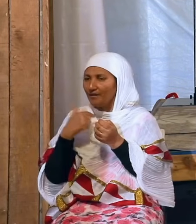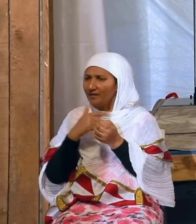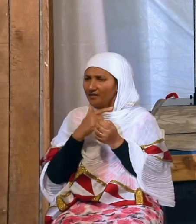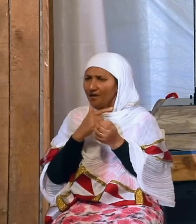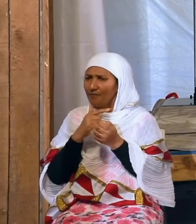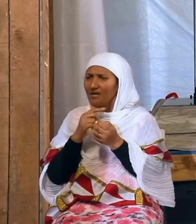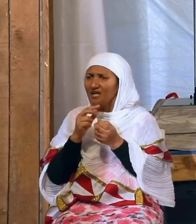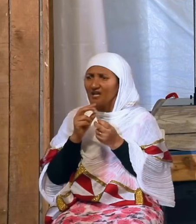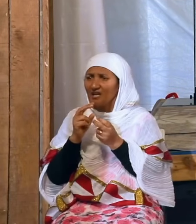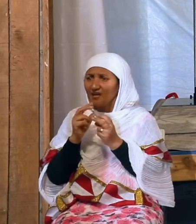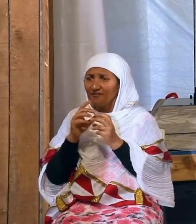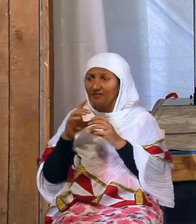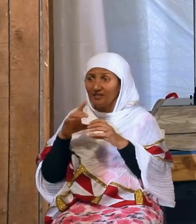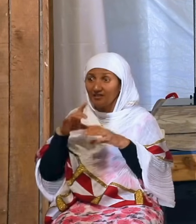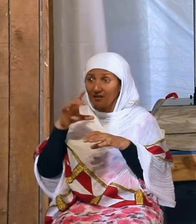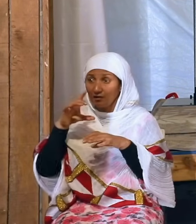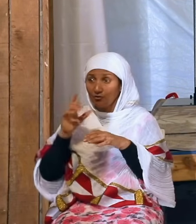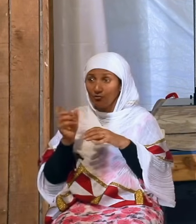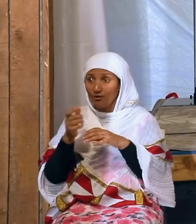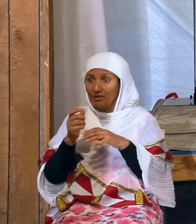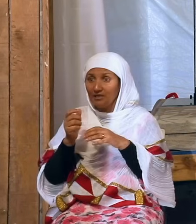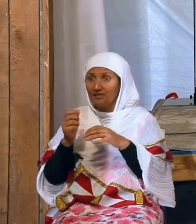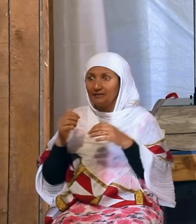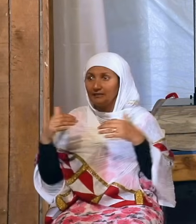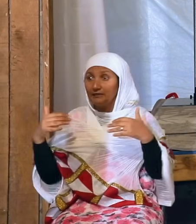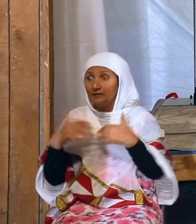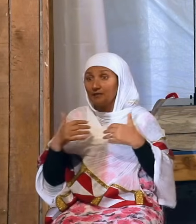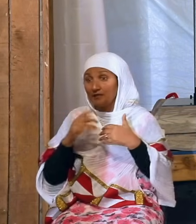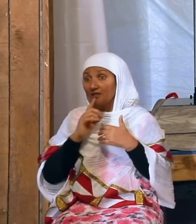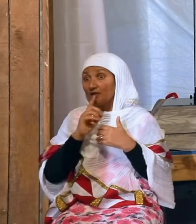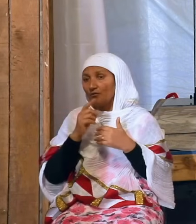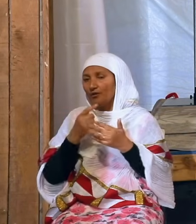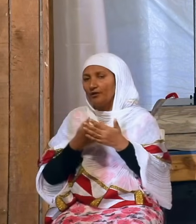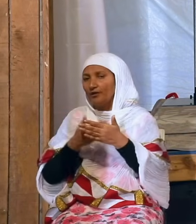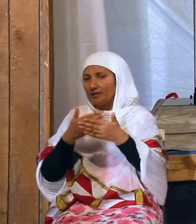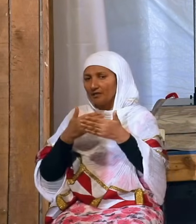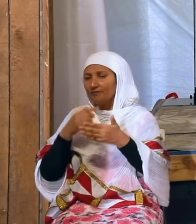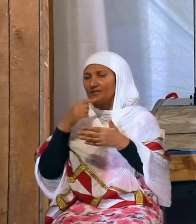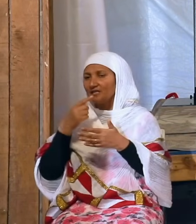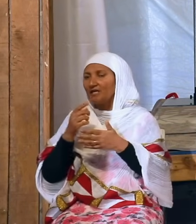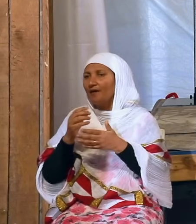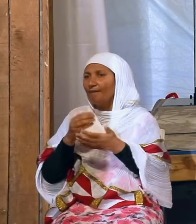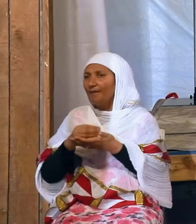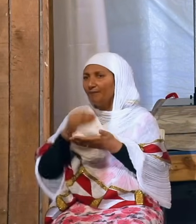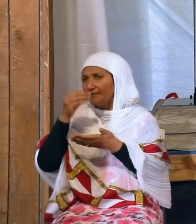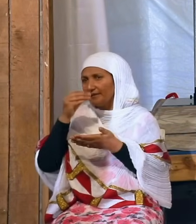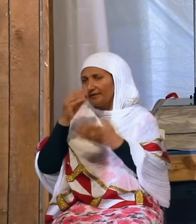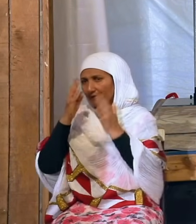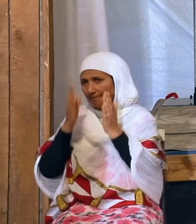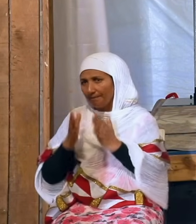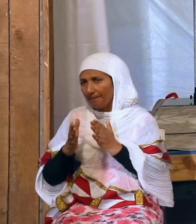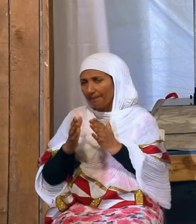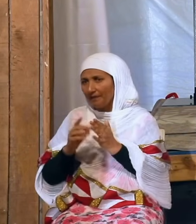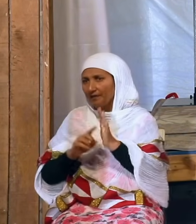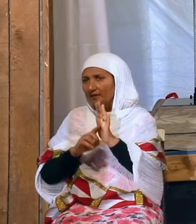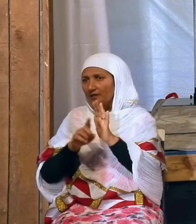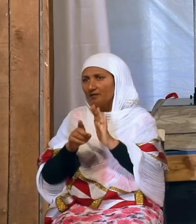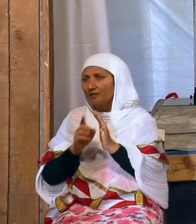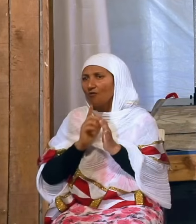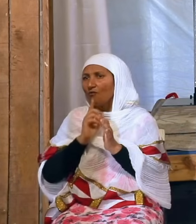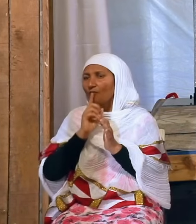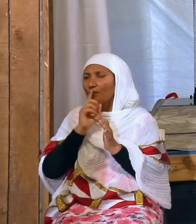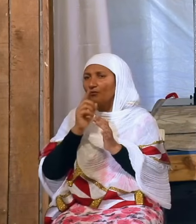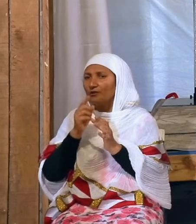የሆነ ስጋት ድንጋጤ ነው አሁን ይሄ ቀደም ሲል መምህር እንደገለጸው ይሄ የእውነት